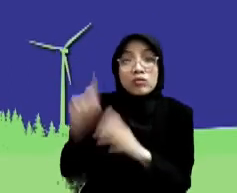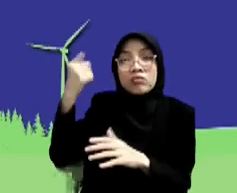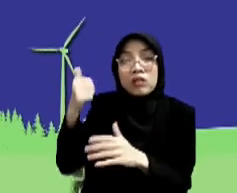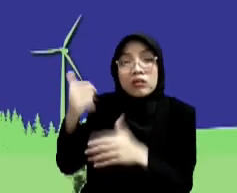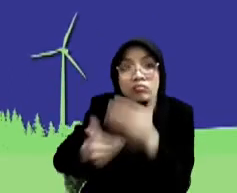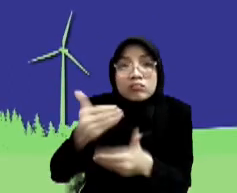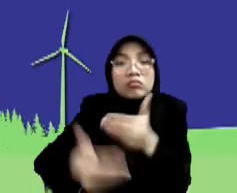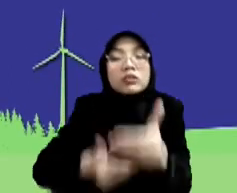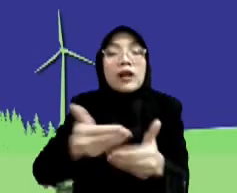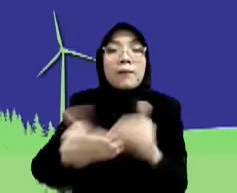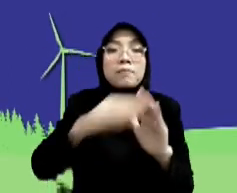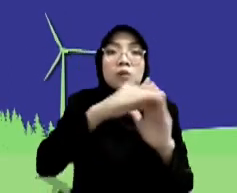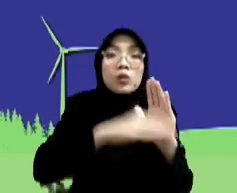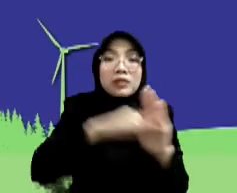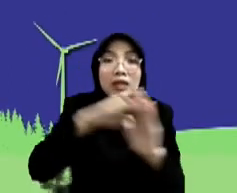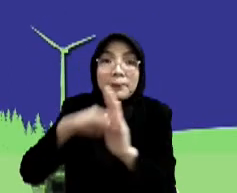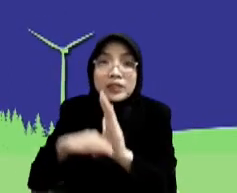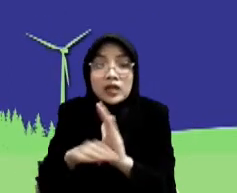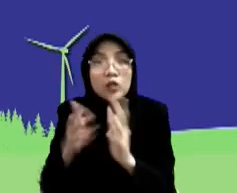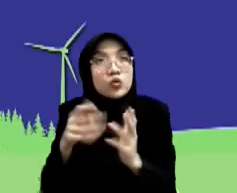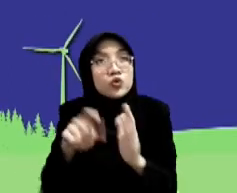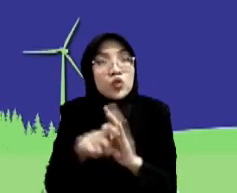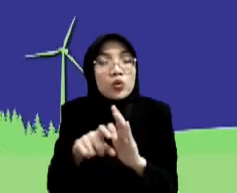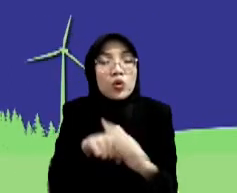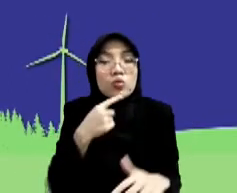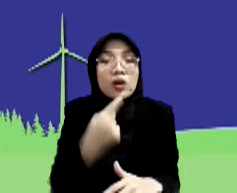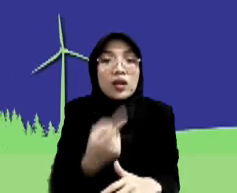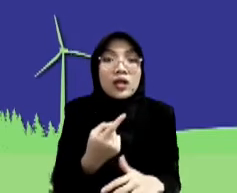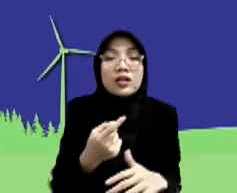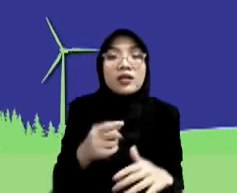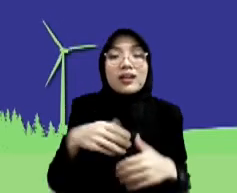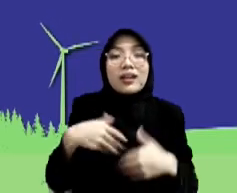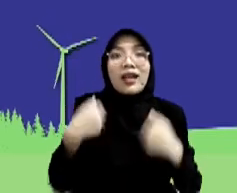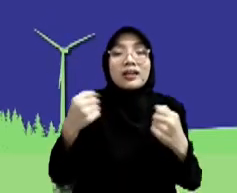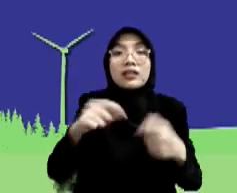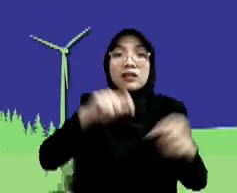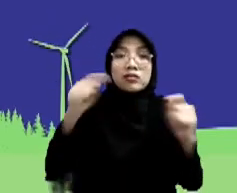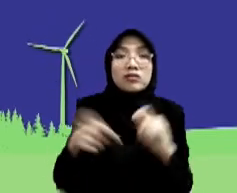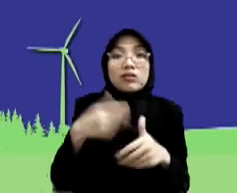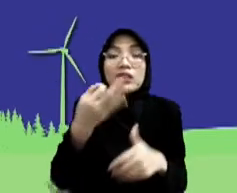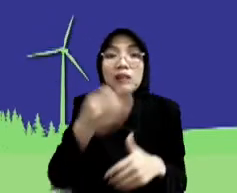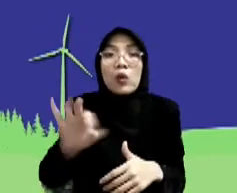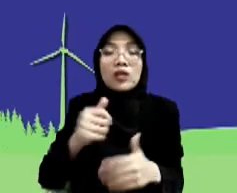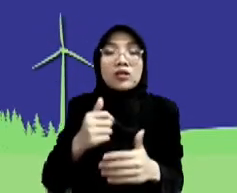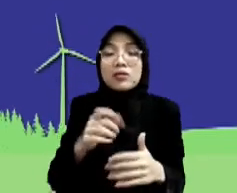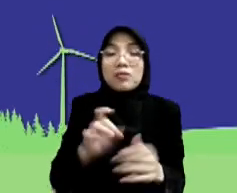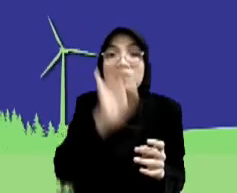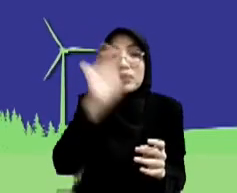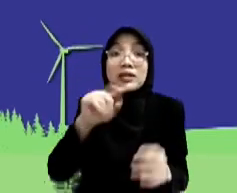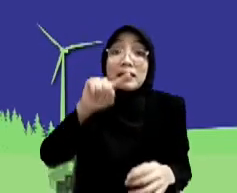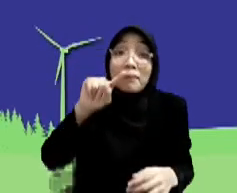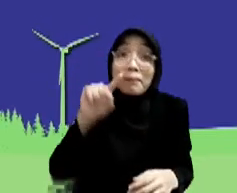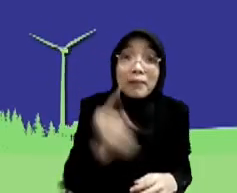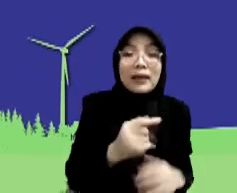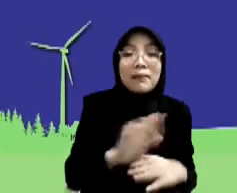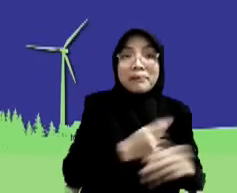eh regulasi misalnya terkait untuk renewable energy aja karena renewable energy itu larinya ke mana-mana bukan hanya untuk dipakai oleh e